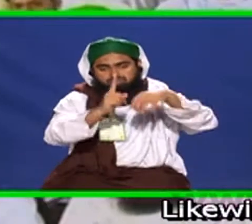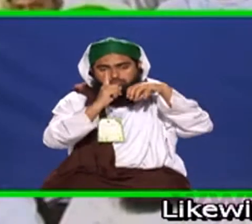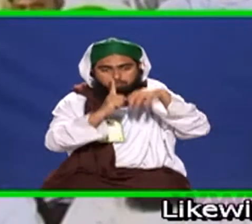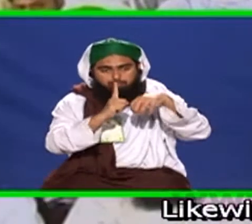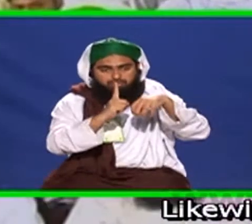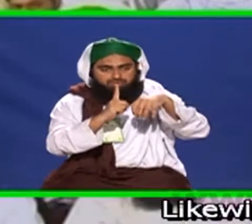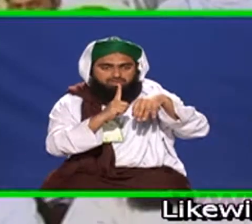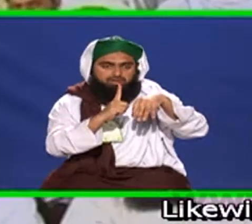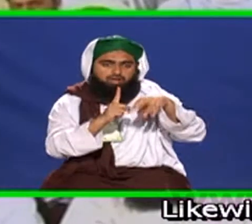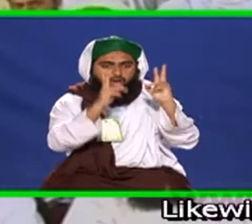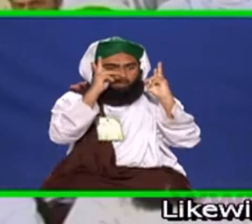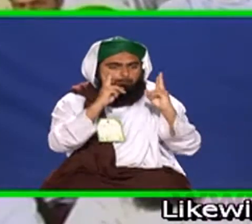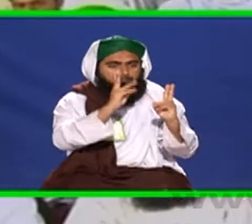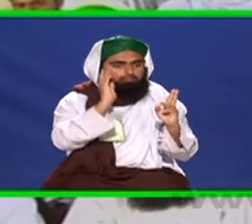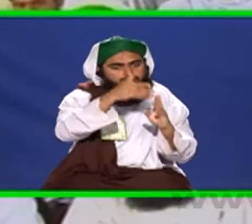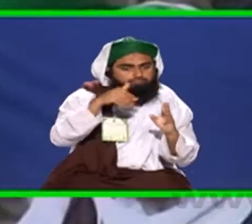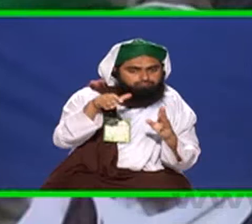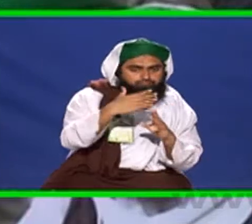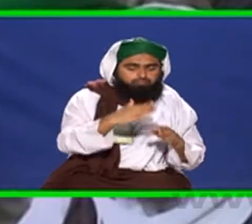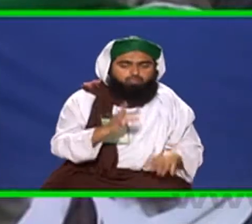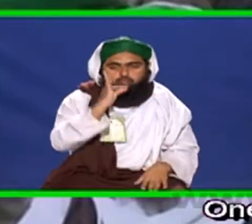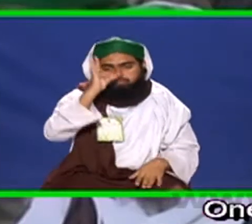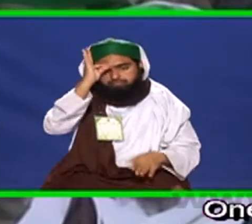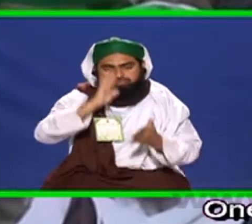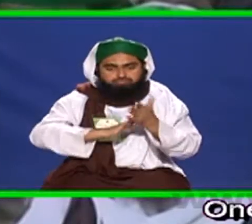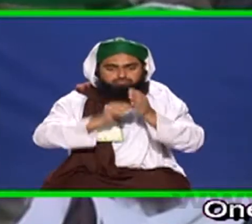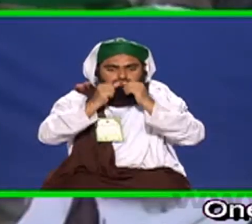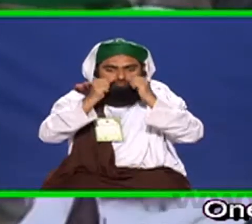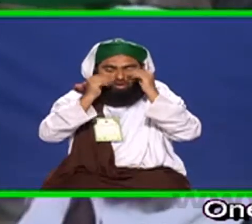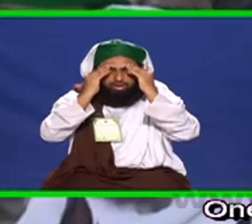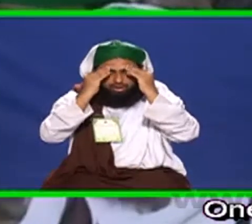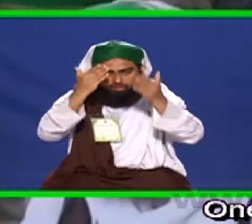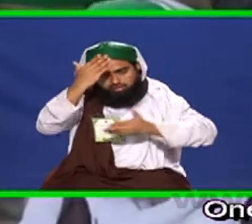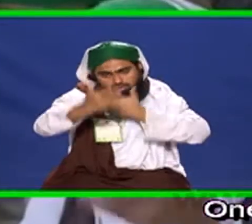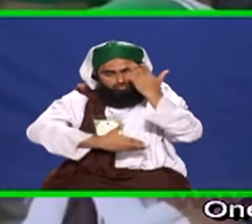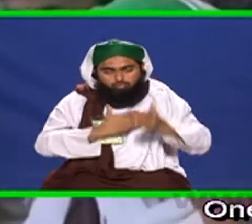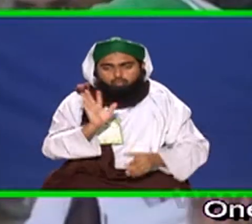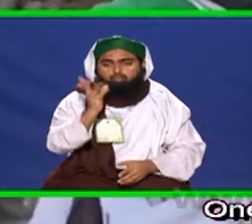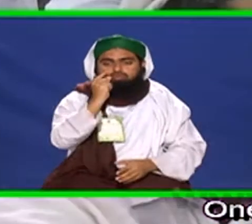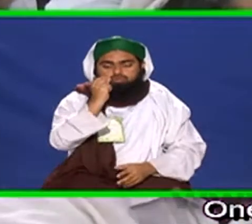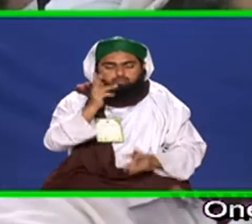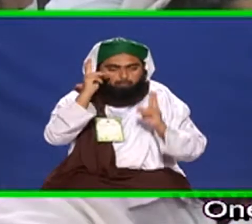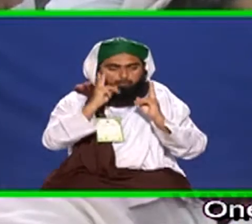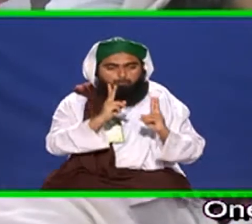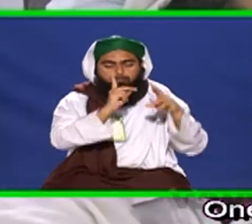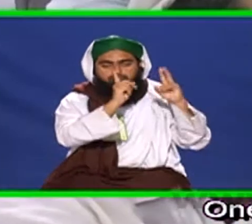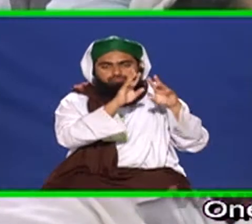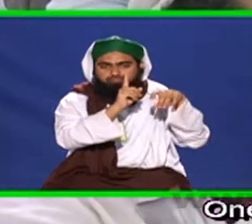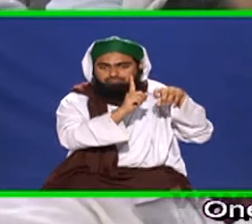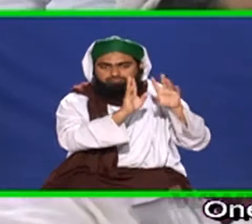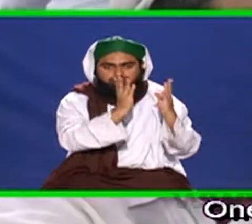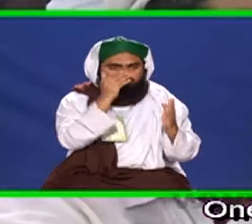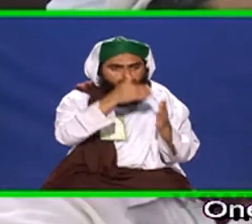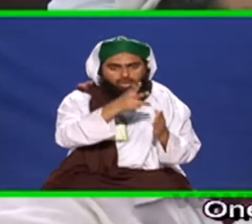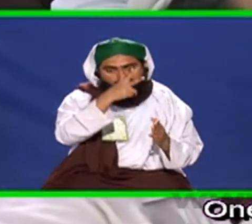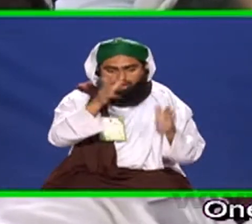مسجد نبوی شریف میں چلے گئے. حدیث میں آتا ہے کہ مسجد نبوی شریف میں جو 2 رکعت پڑھ لے، 2